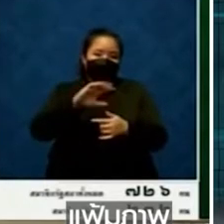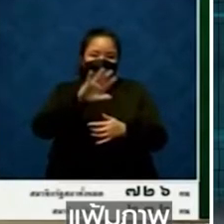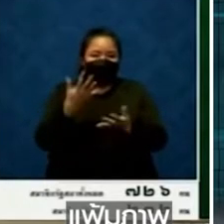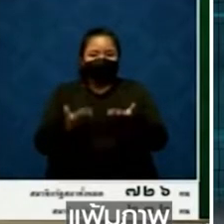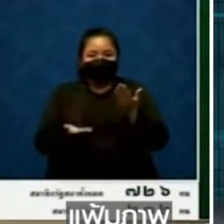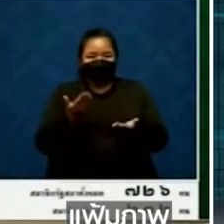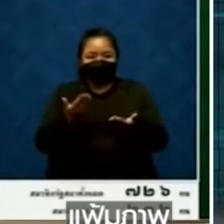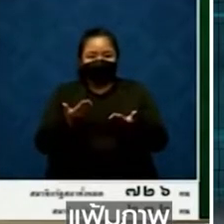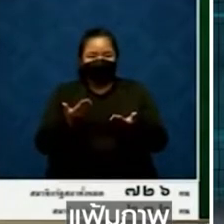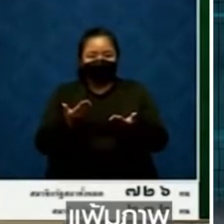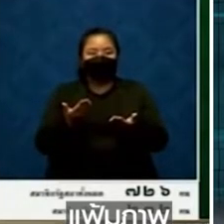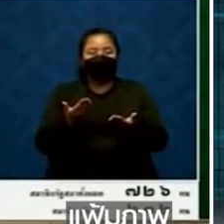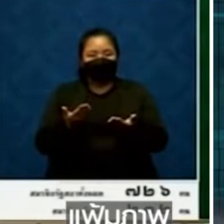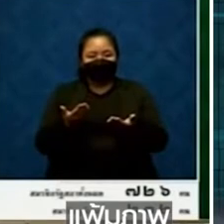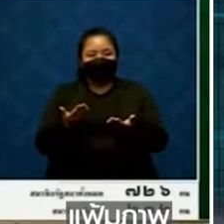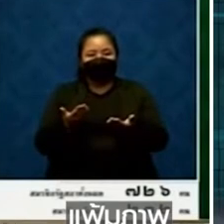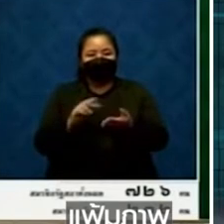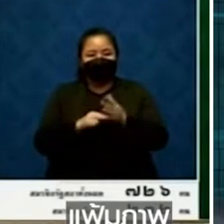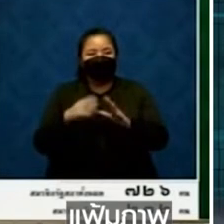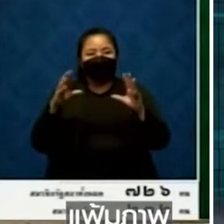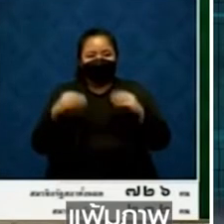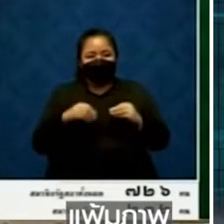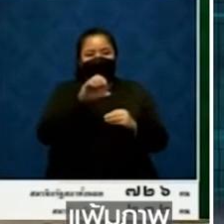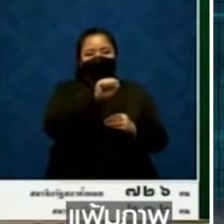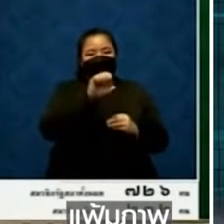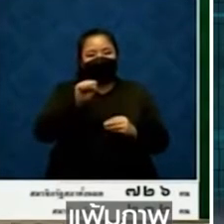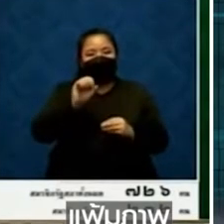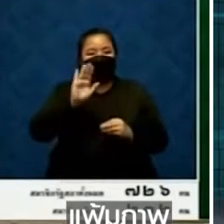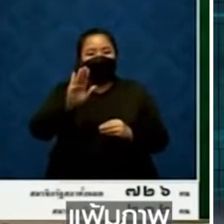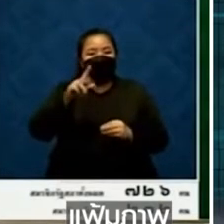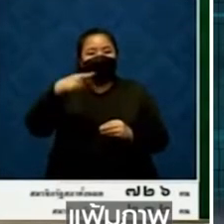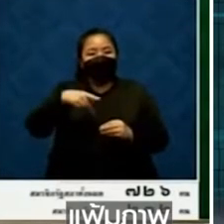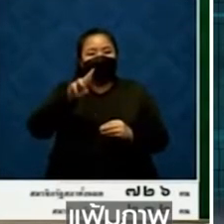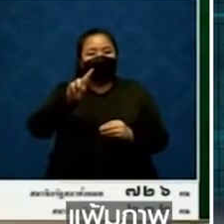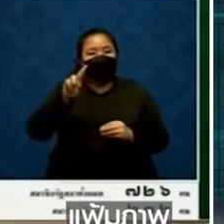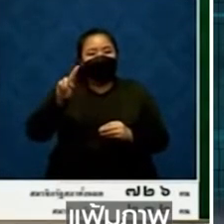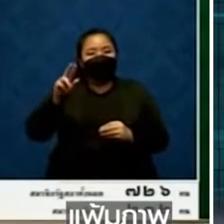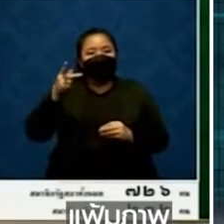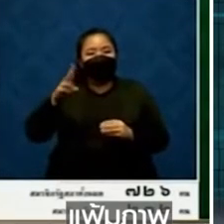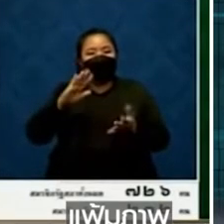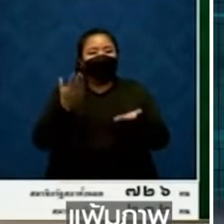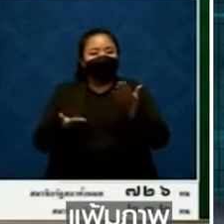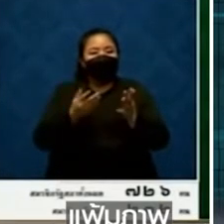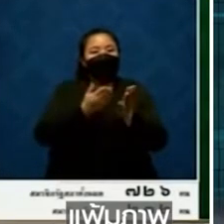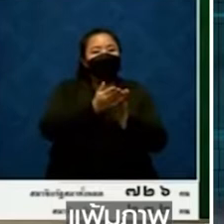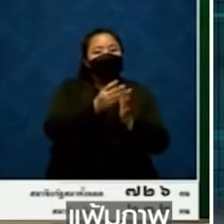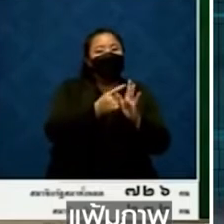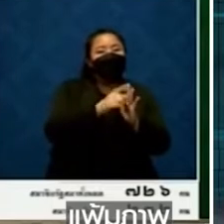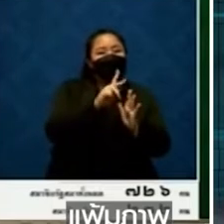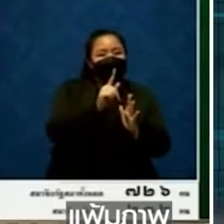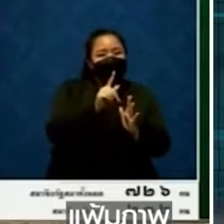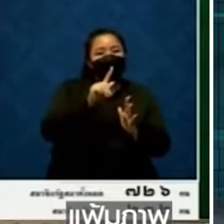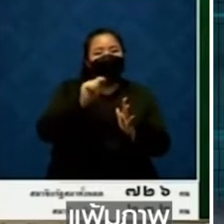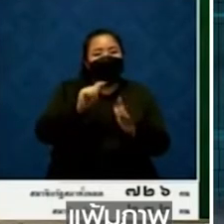กับสสเขต 400คนรวมกันเป็นสส 500 2 500คนก็มาคิดคำนวณว่าศ.ร้อยคนจะคิดคำนวณ